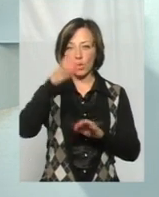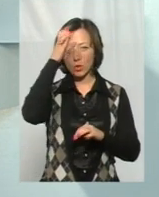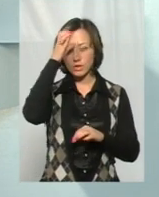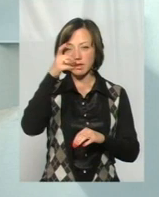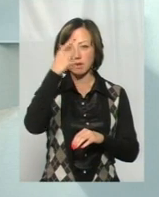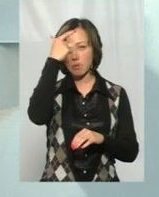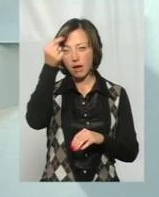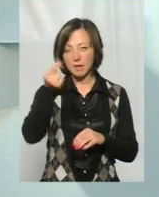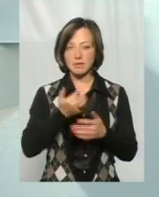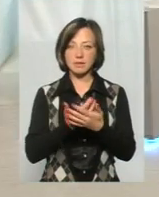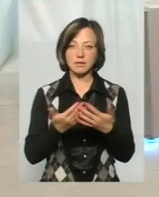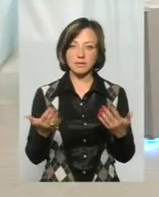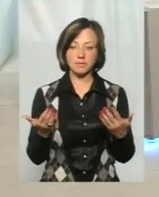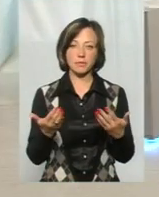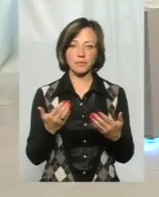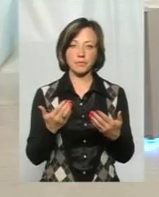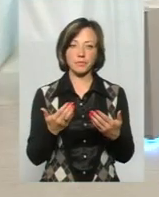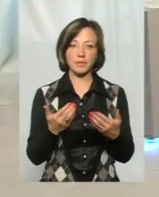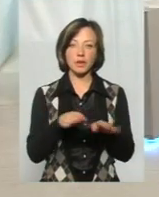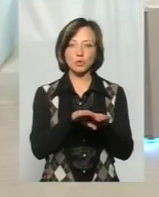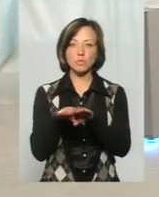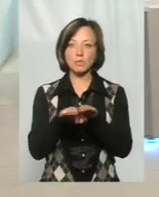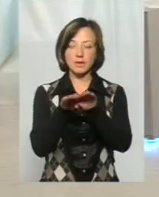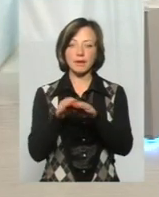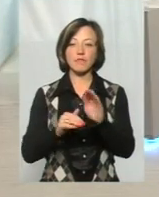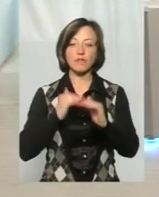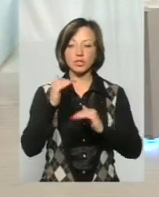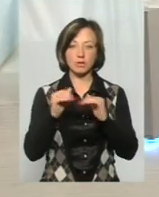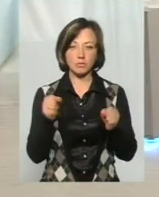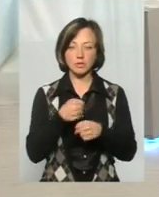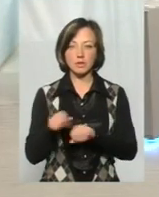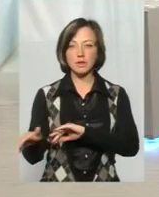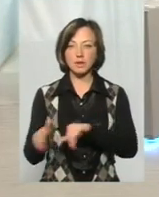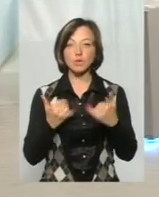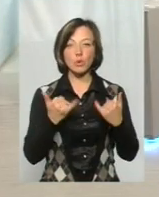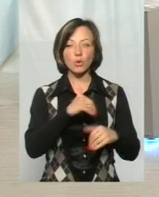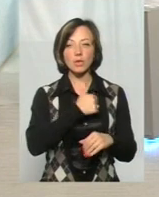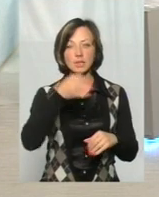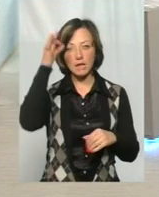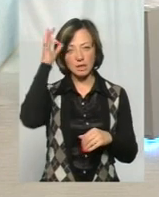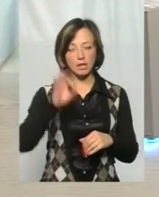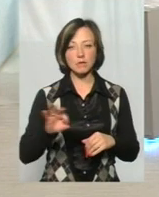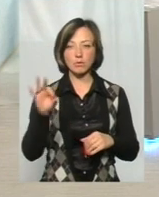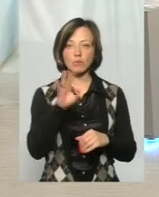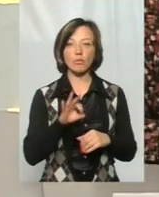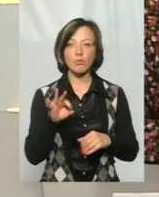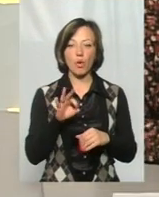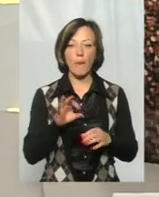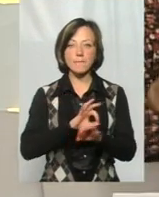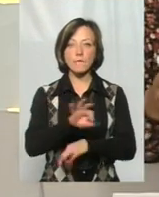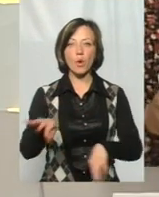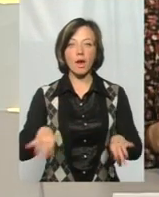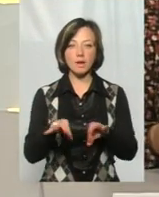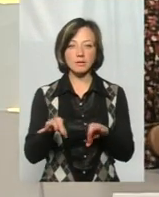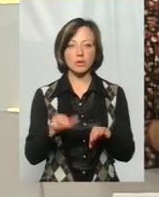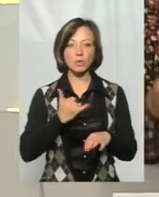магістр, на навчання на ступінь магістра, ну і так далі. Сьогодні хотіли також згадати про той проект,